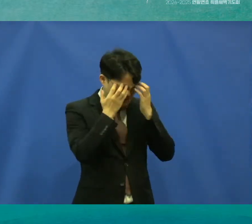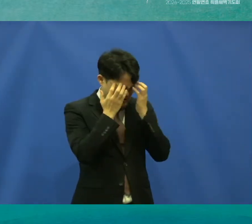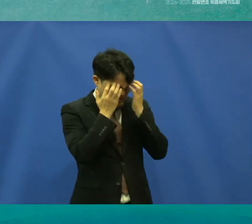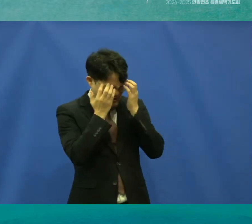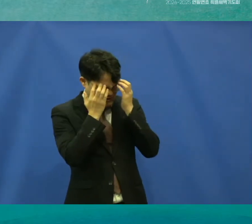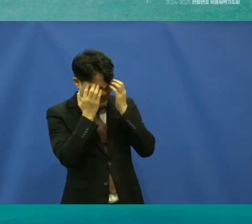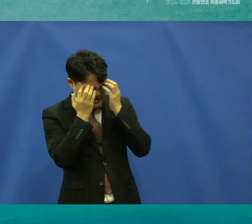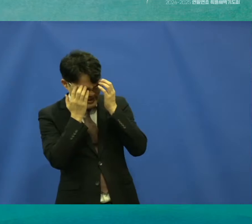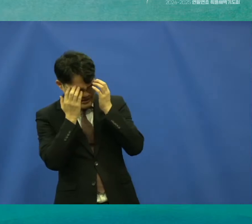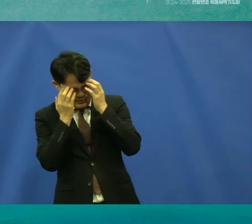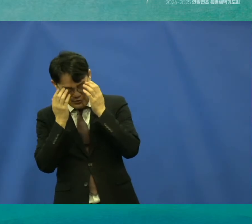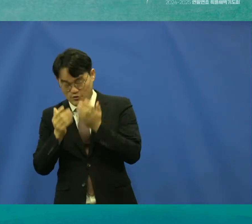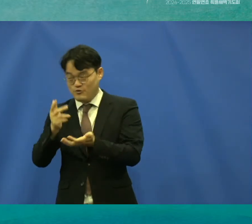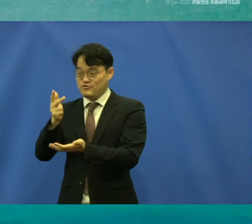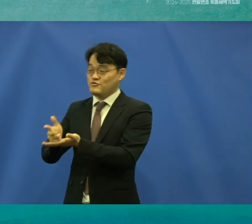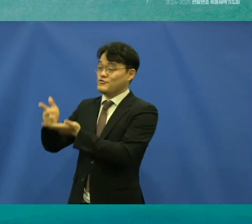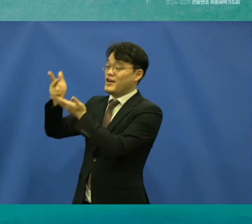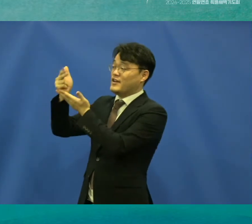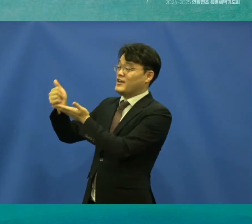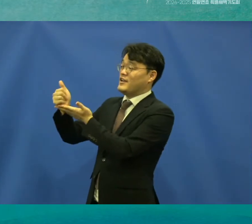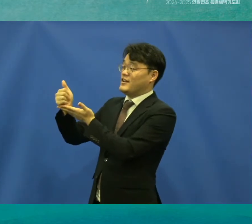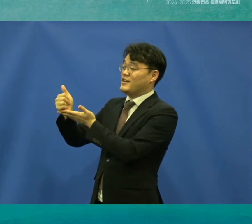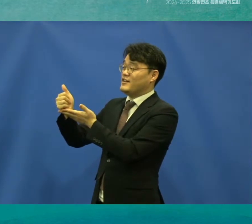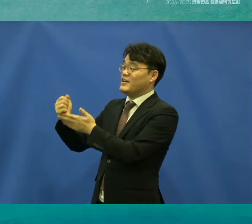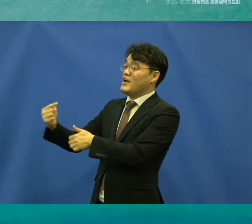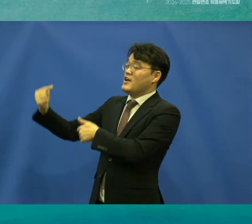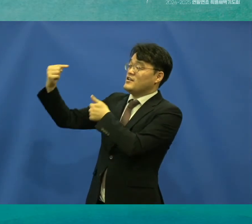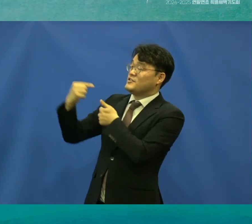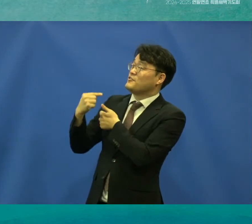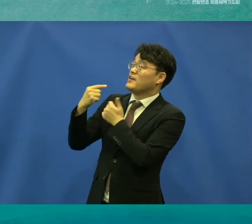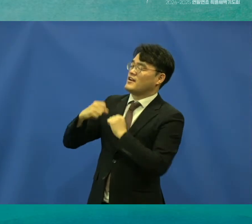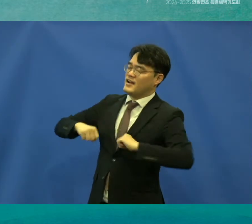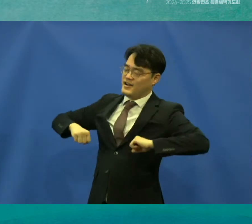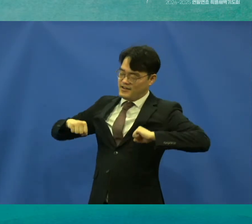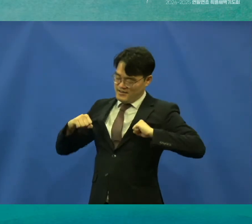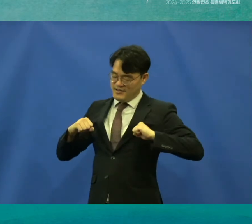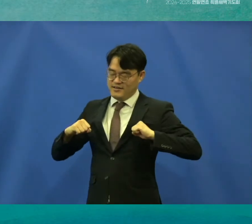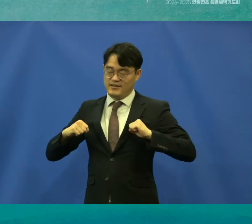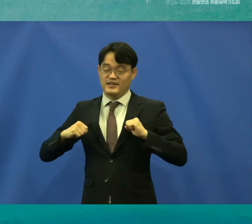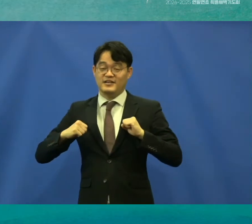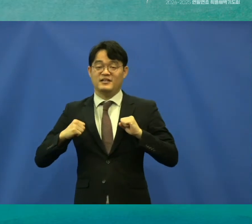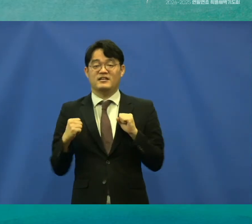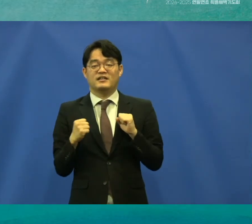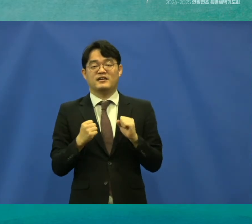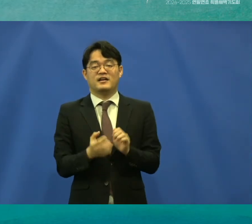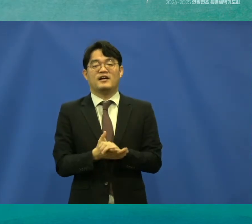어떤 어려움에도 주의 길을 선택하리.